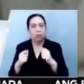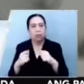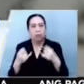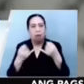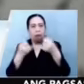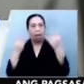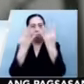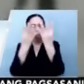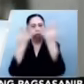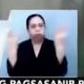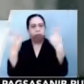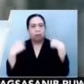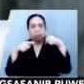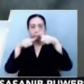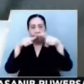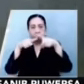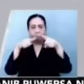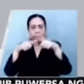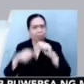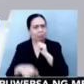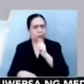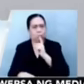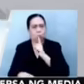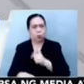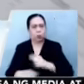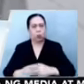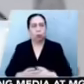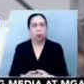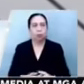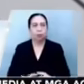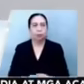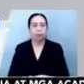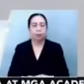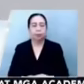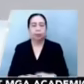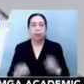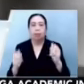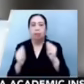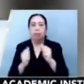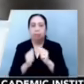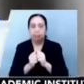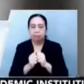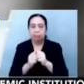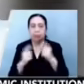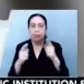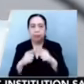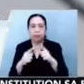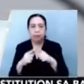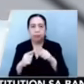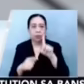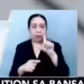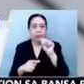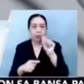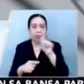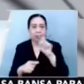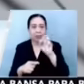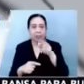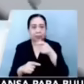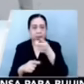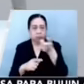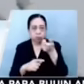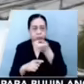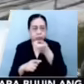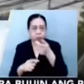na nakapalibot sa KOJC compound. Pati ang umano'y panglilaser ng mga miyembro ng KOJC sa